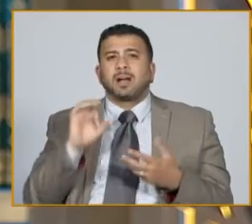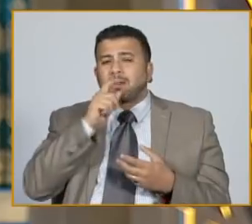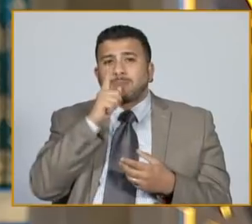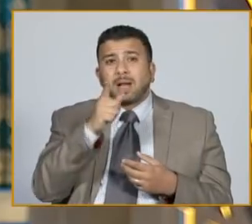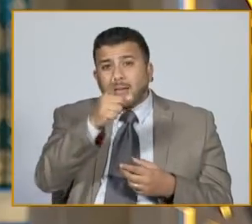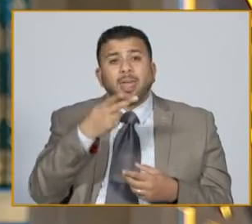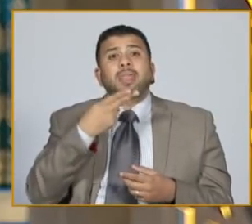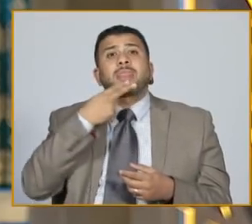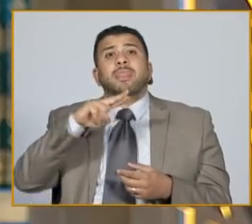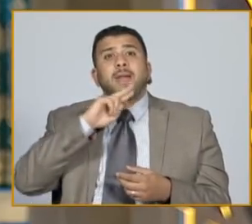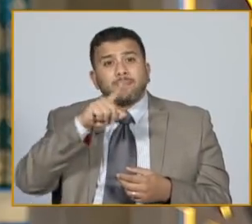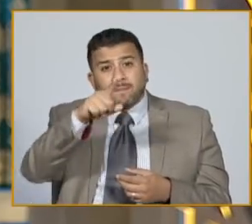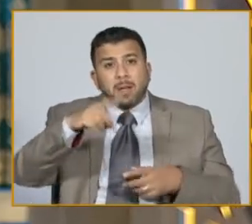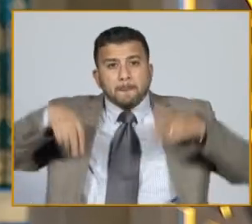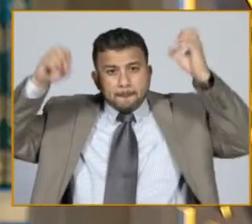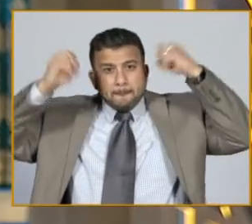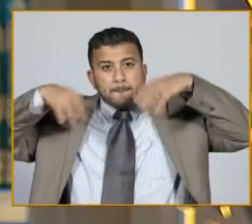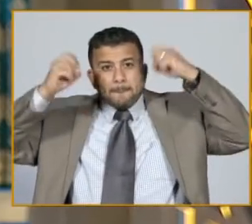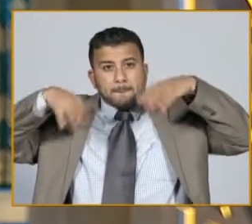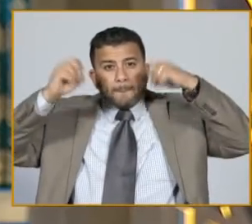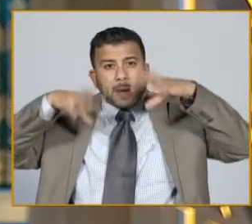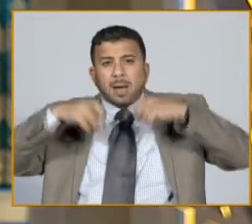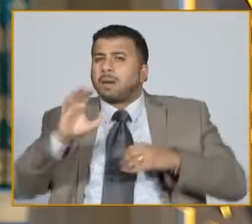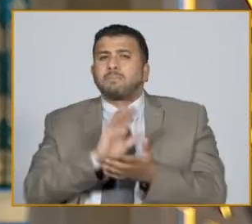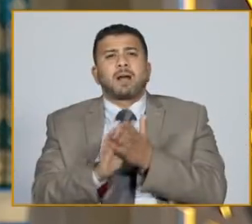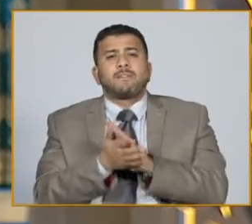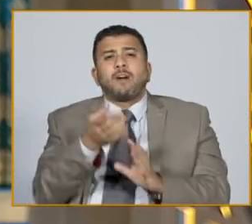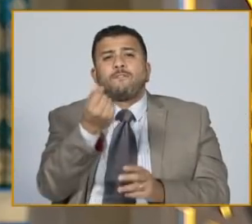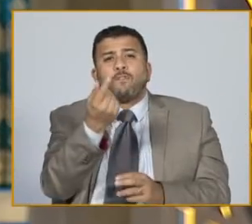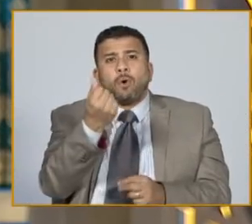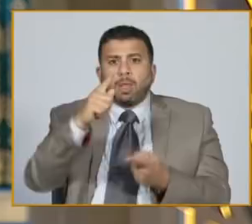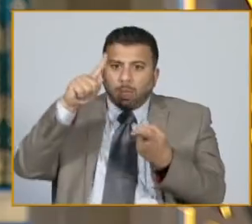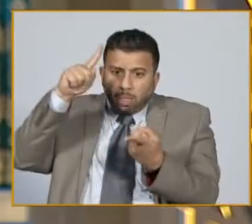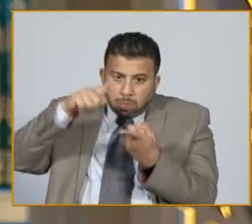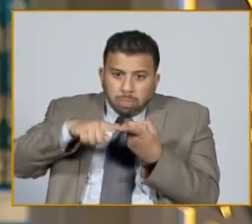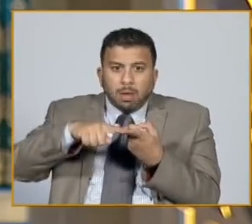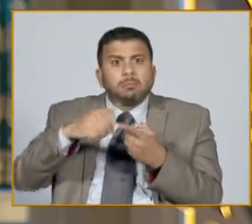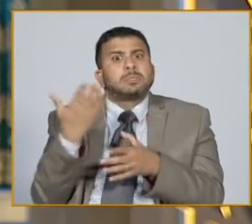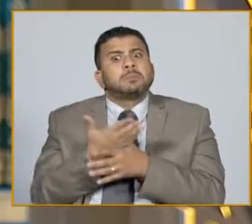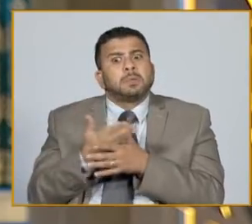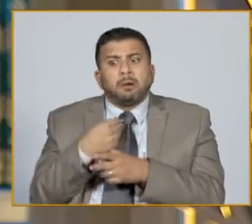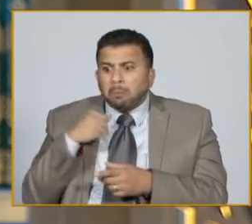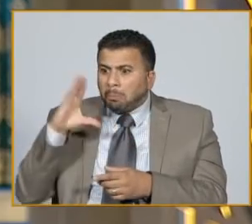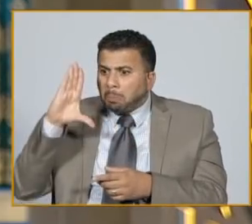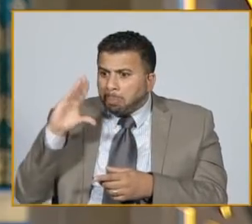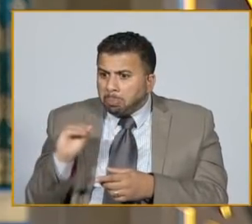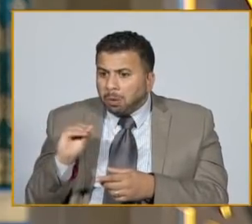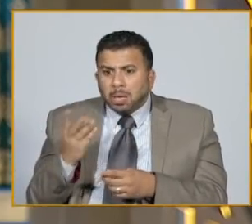البركة، الله عز وجل يذهب البركة حتى في مسائل الأموال. فالنبي عليه الصلاة والسلام ذكر